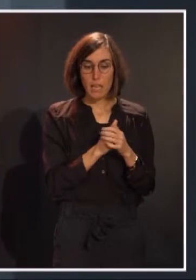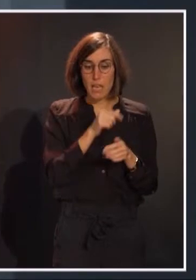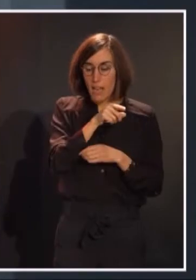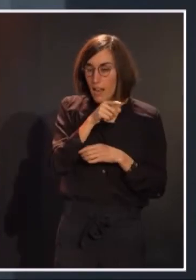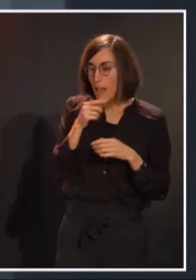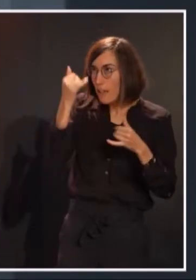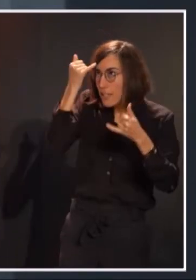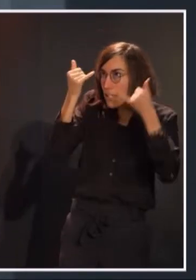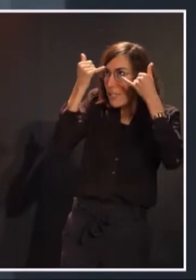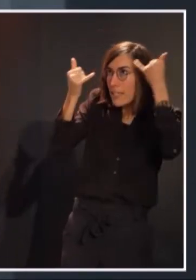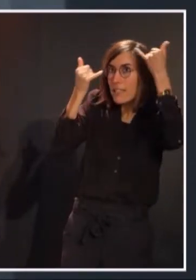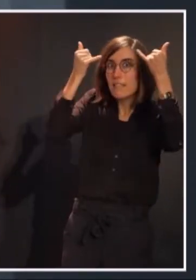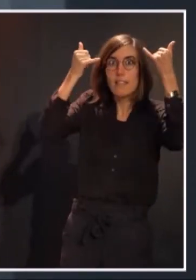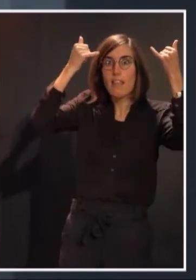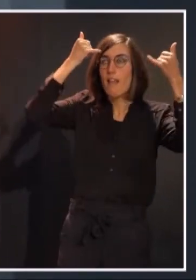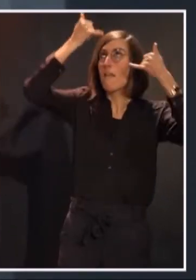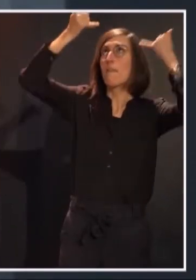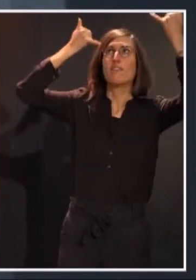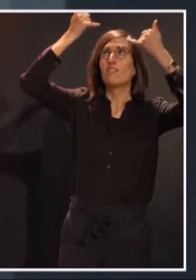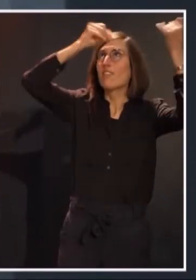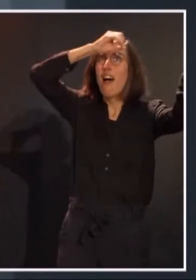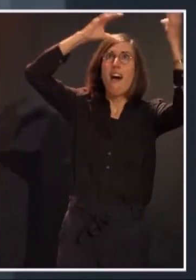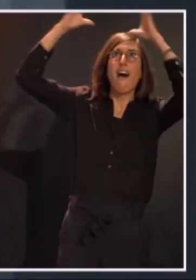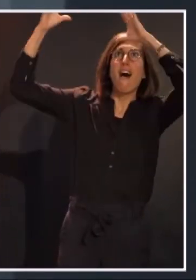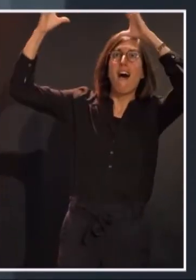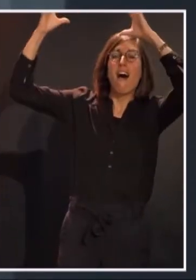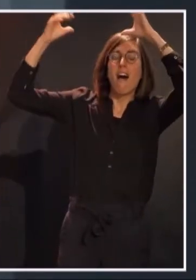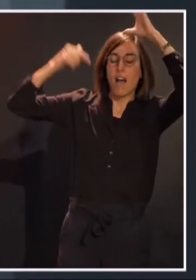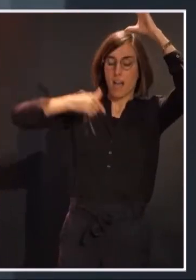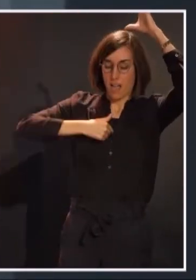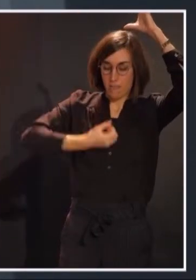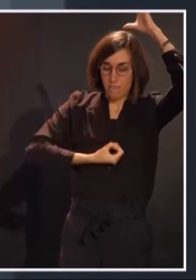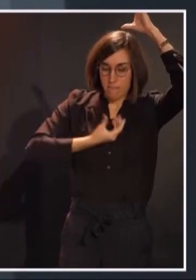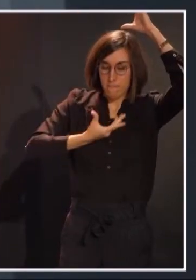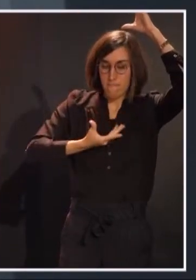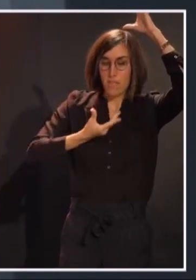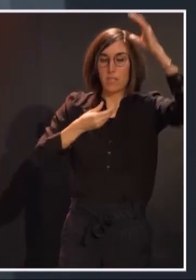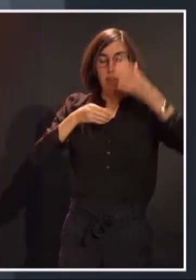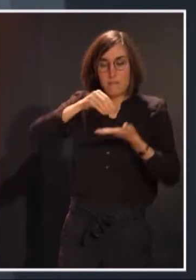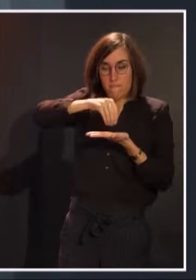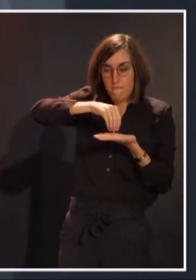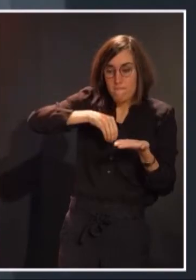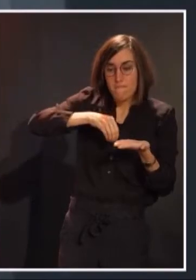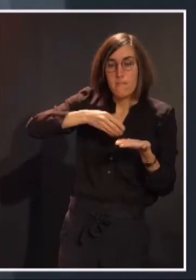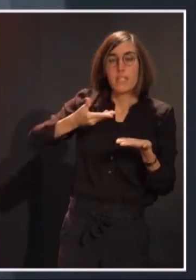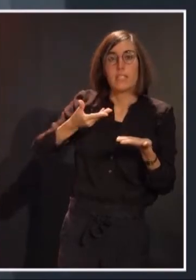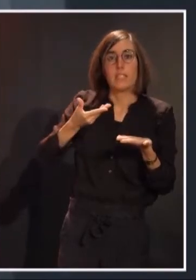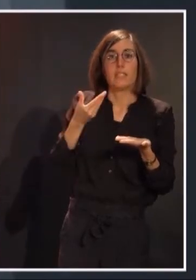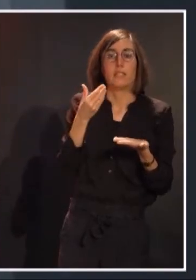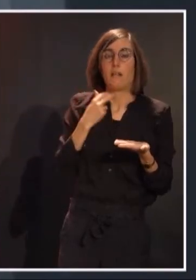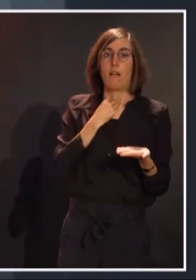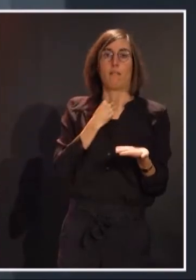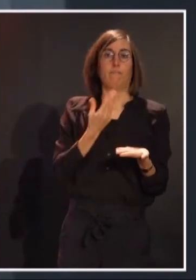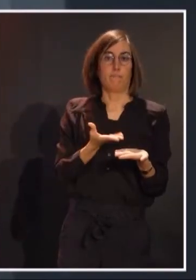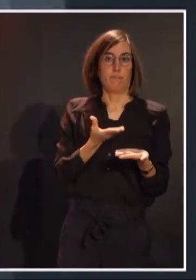beaucoup d'imagination, et il était un petit peu bloqué dans sa rédaction à la main.